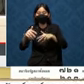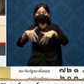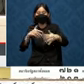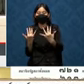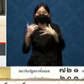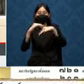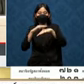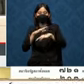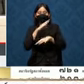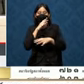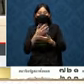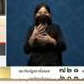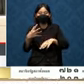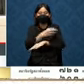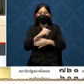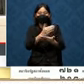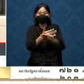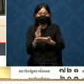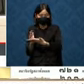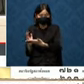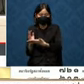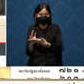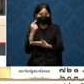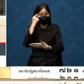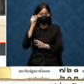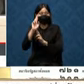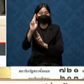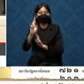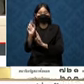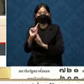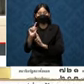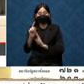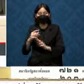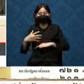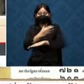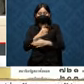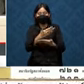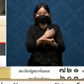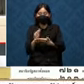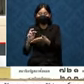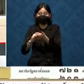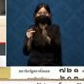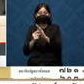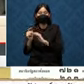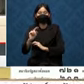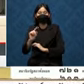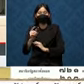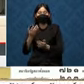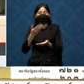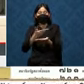เวลาเราพูดถึงเรื่องการกระจายอำนาจให้กับท้องถิ่นนั้นต้องพึงระมัดระวังครับว่าการกระจายอำนาจไม่ใช่หมายความว่ากระจ